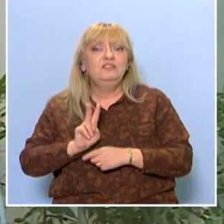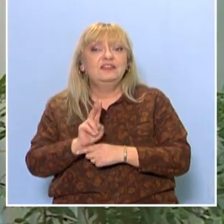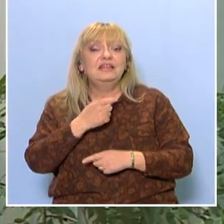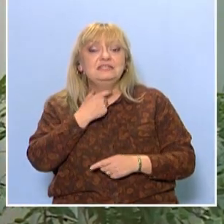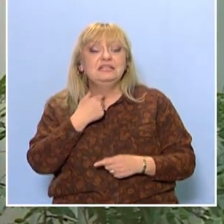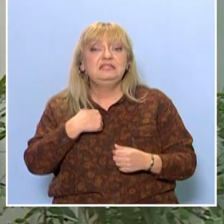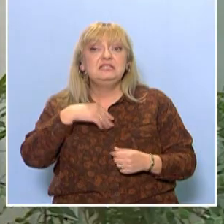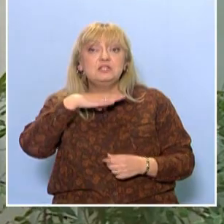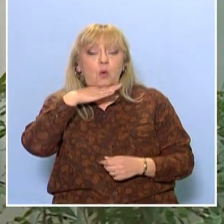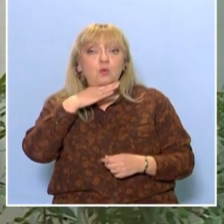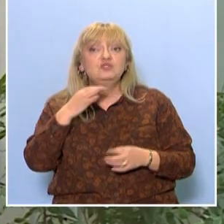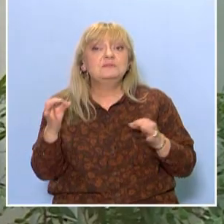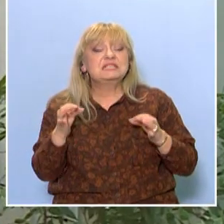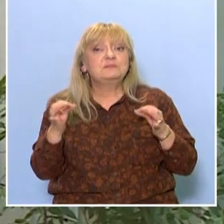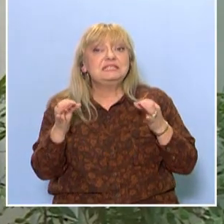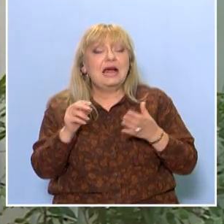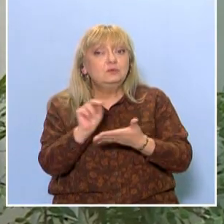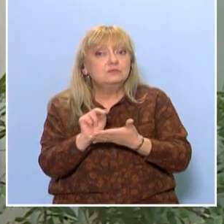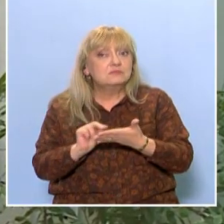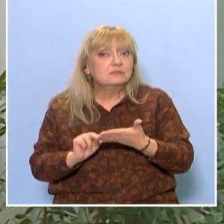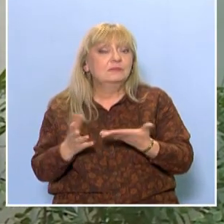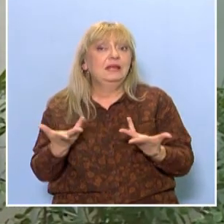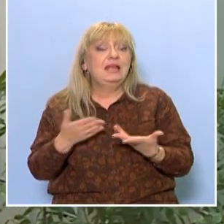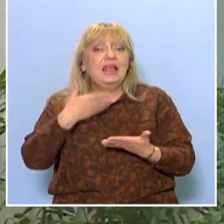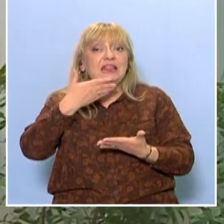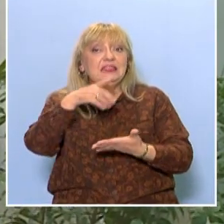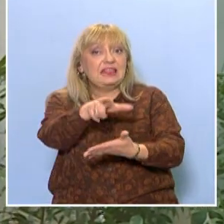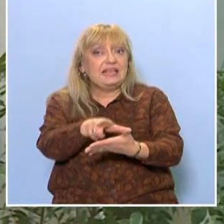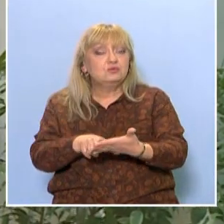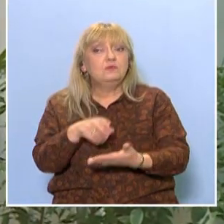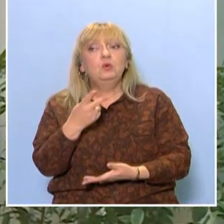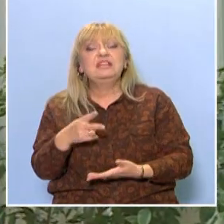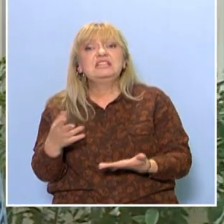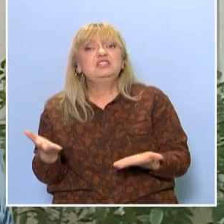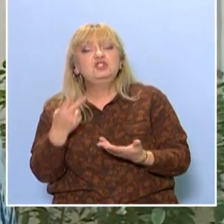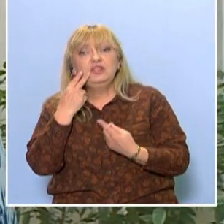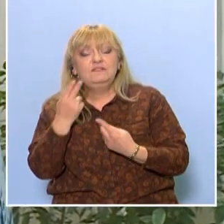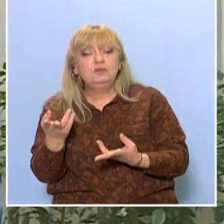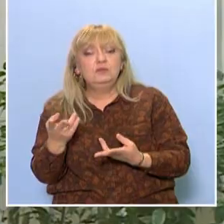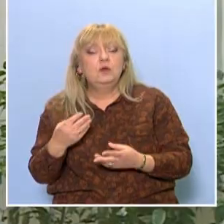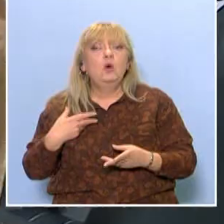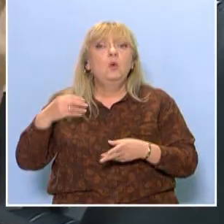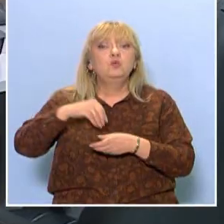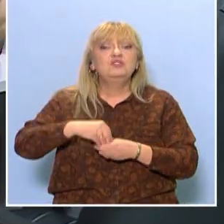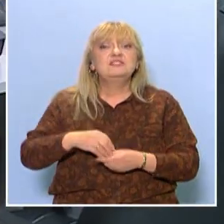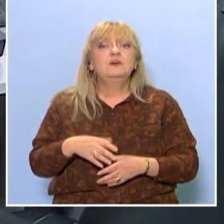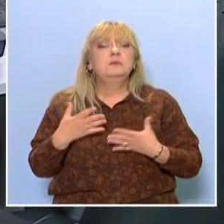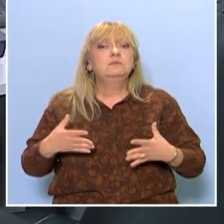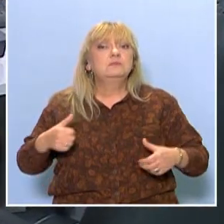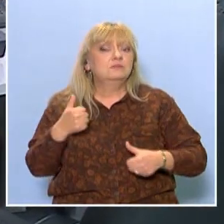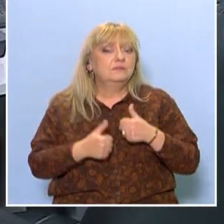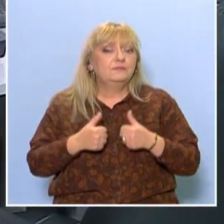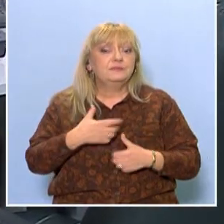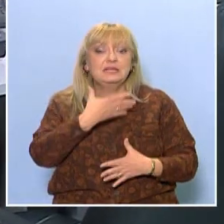на творческото писане, на създаване на текстове от различни жанрове. Участваме в множество национални конкурси. Запознаването